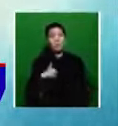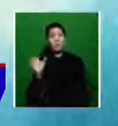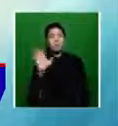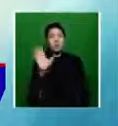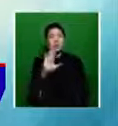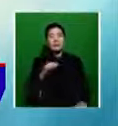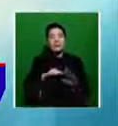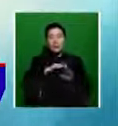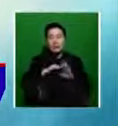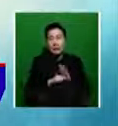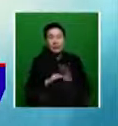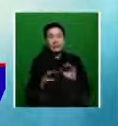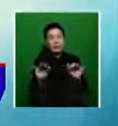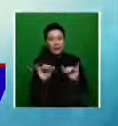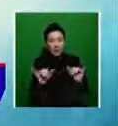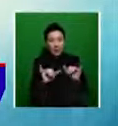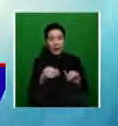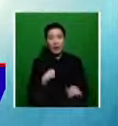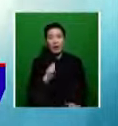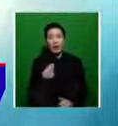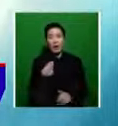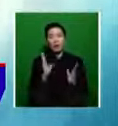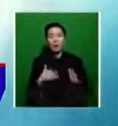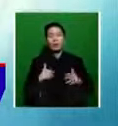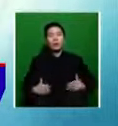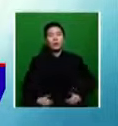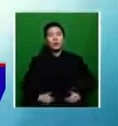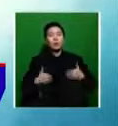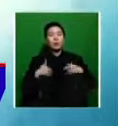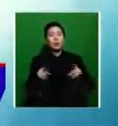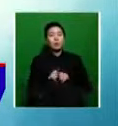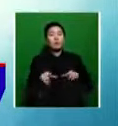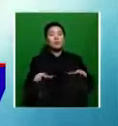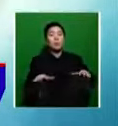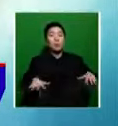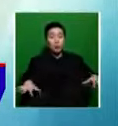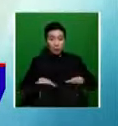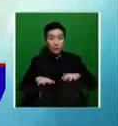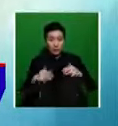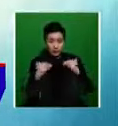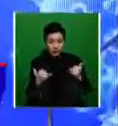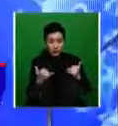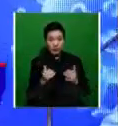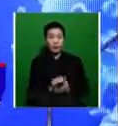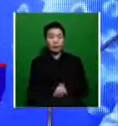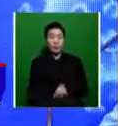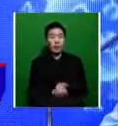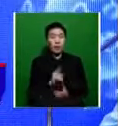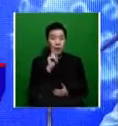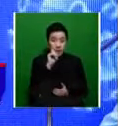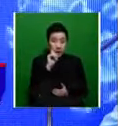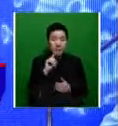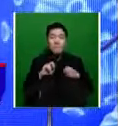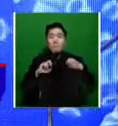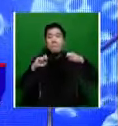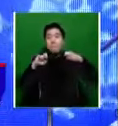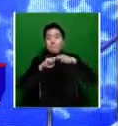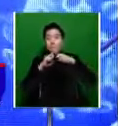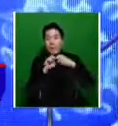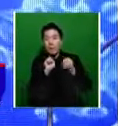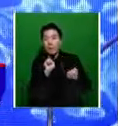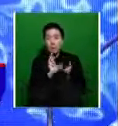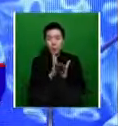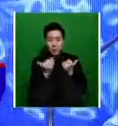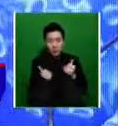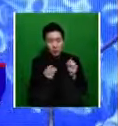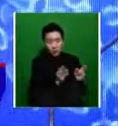นาดนั้นนะครับอยากให้พี่น้องประชาชนใช้ชีวิตอย่างปกตินะครับการแก้ไขผลกระทบจาก